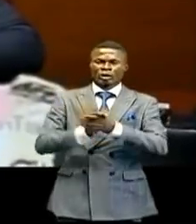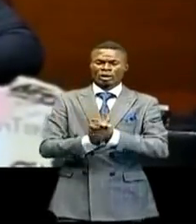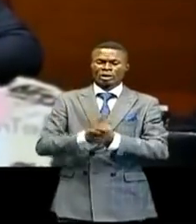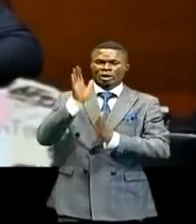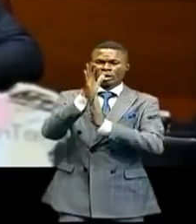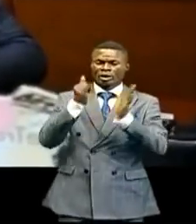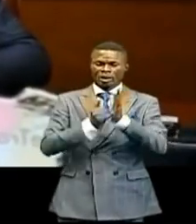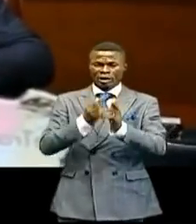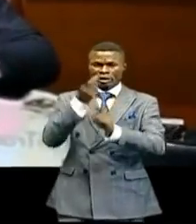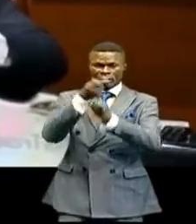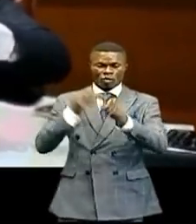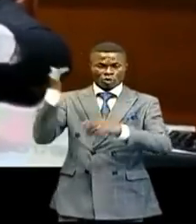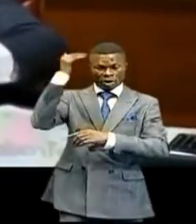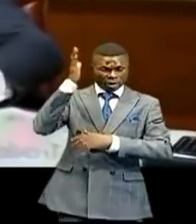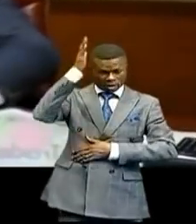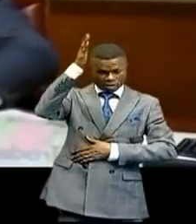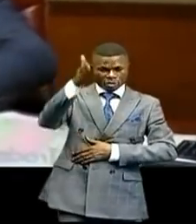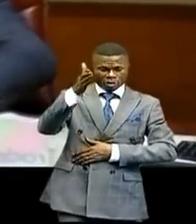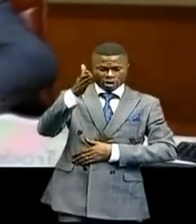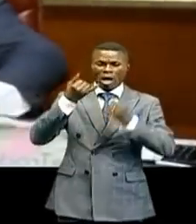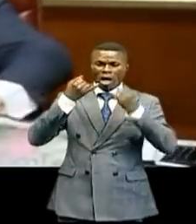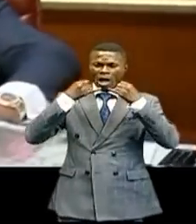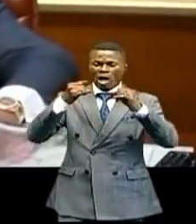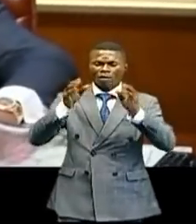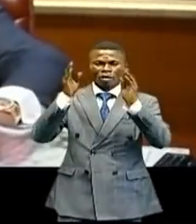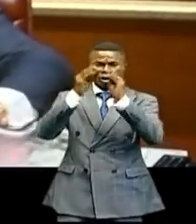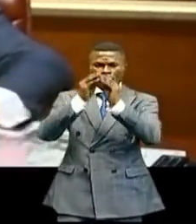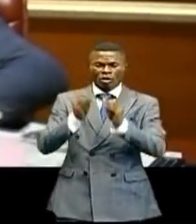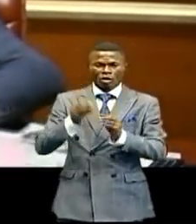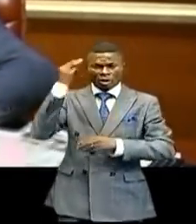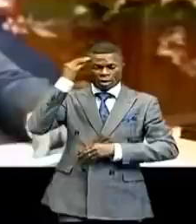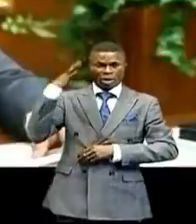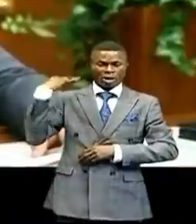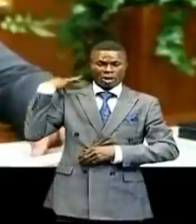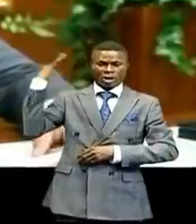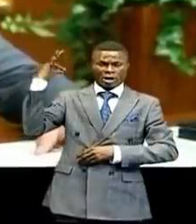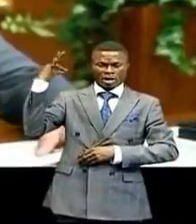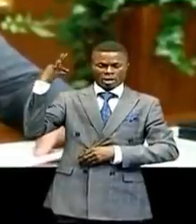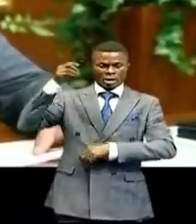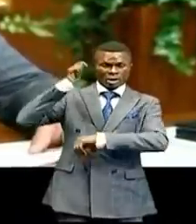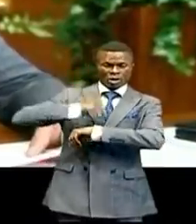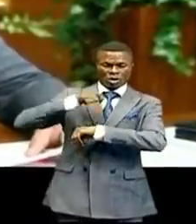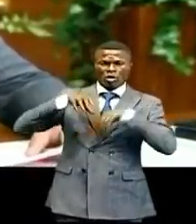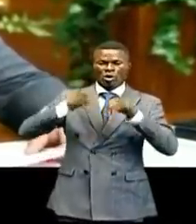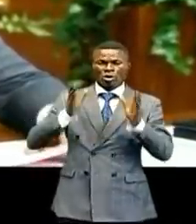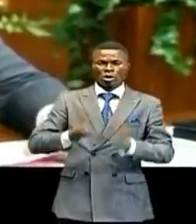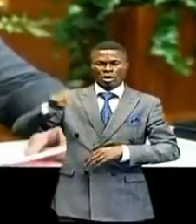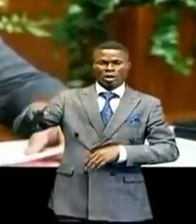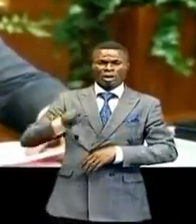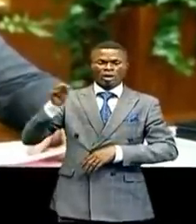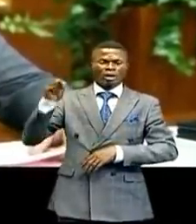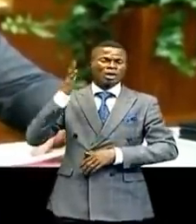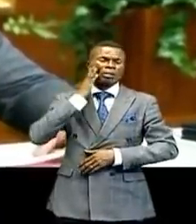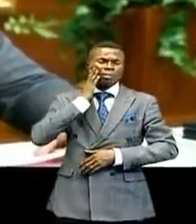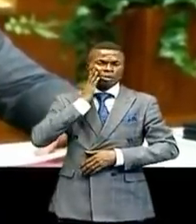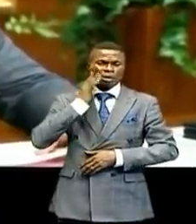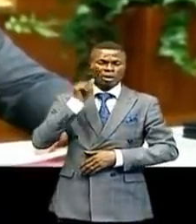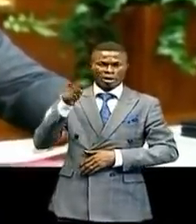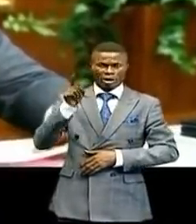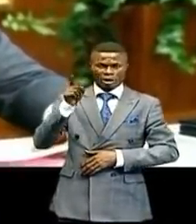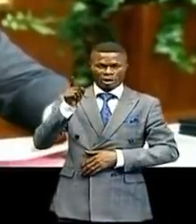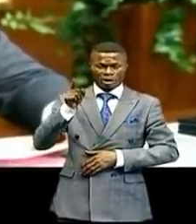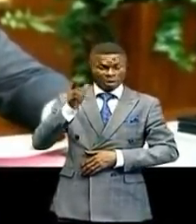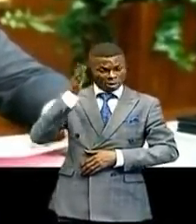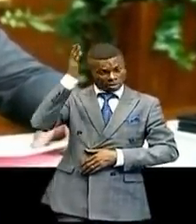16 décembre prochain. Il a informé le Conseil de la candidature du magistrat congolais Jean-Marie Kambou Mansoula,